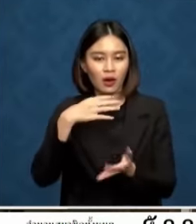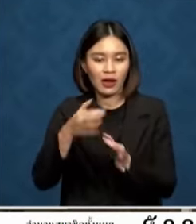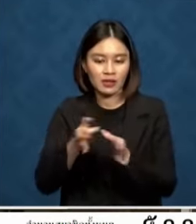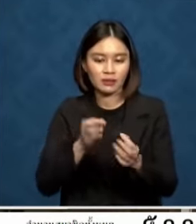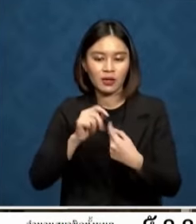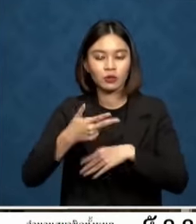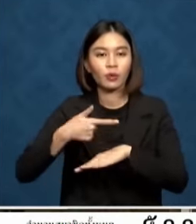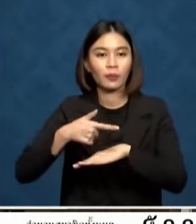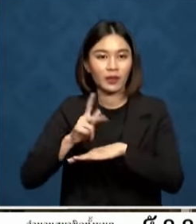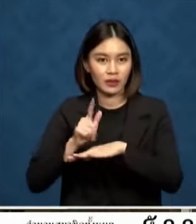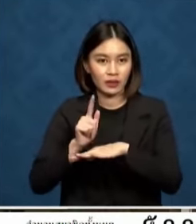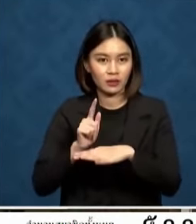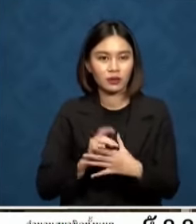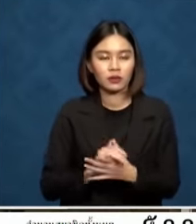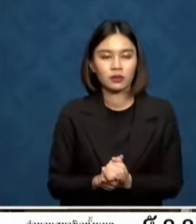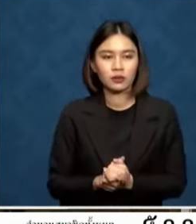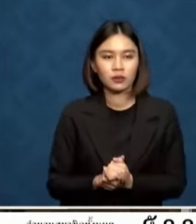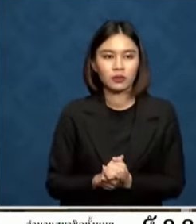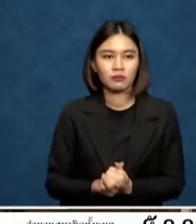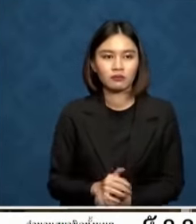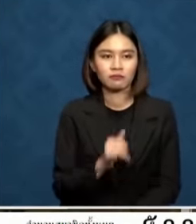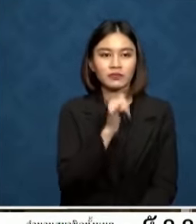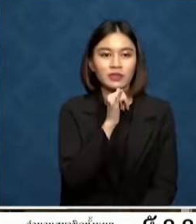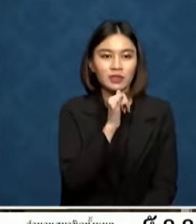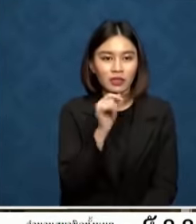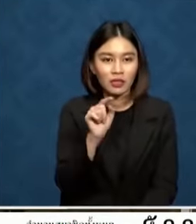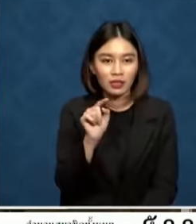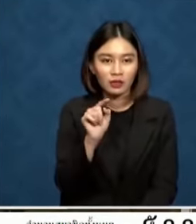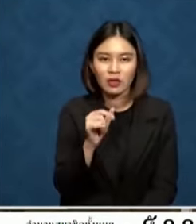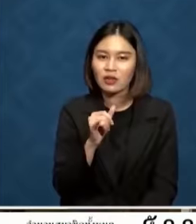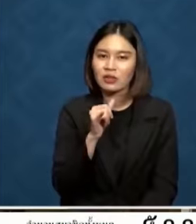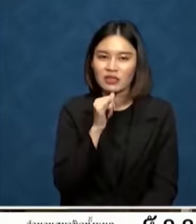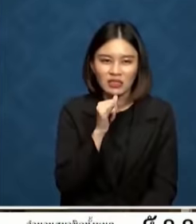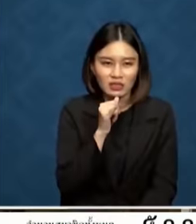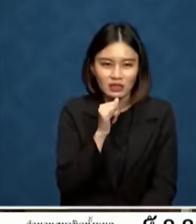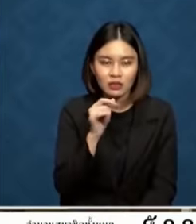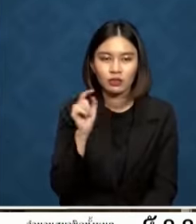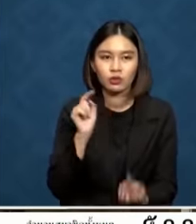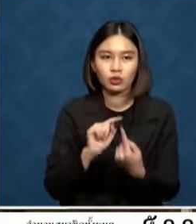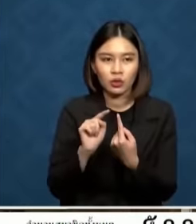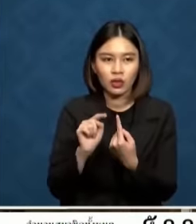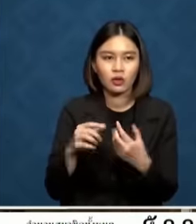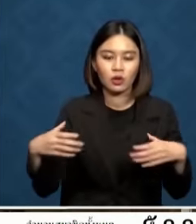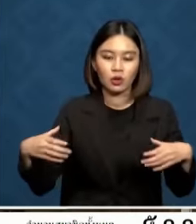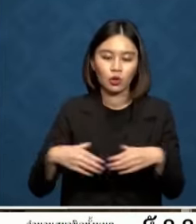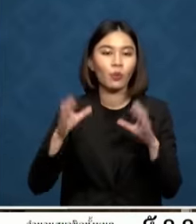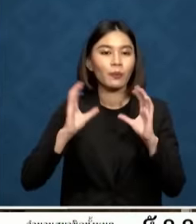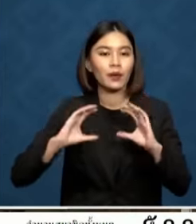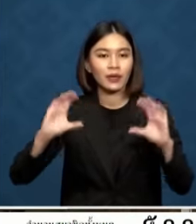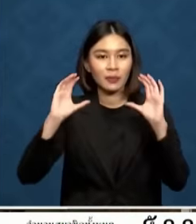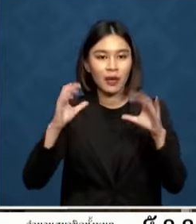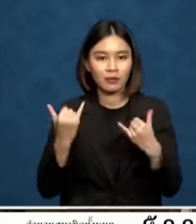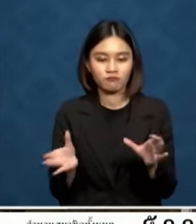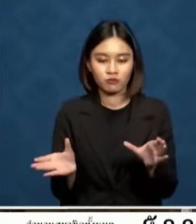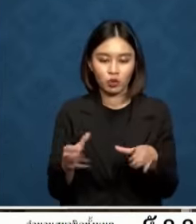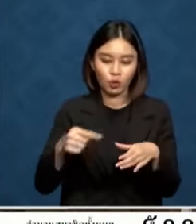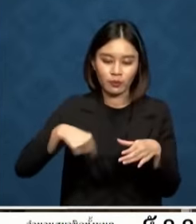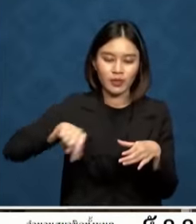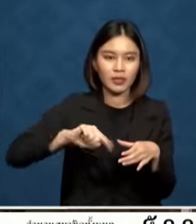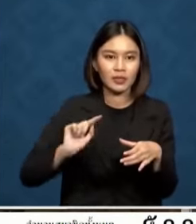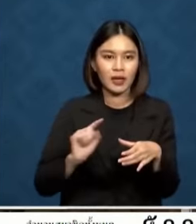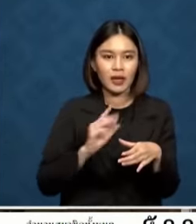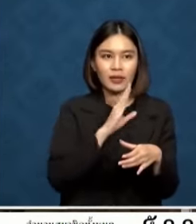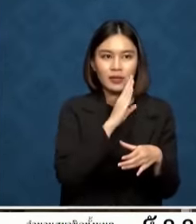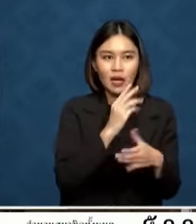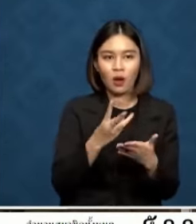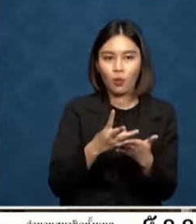ท่านประธานที่ขี้เรรของความขี้เหรคือภายใต้รัฐบาลนี้ถ้าอยู่